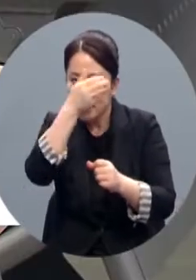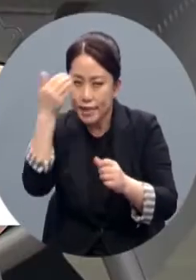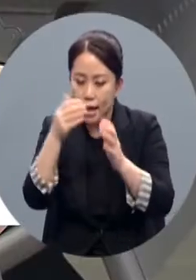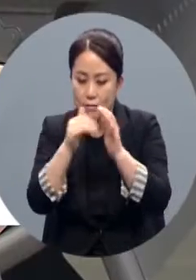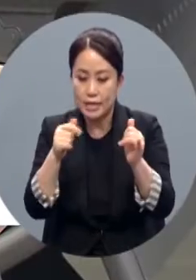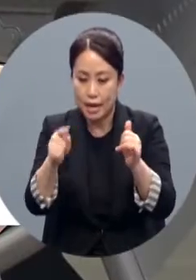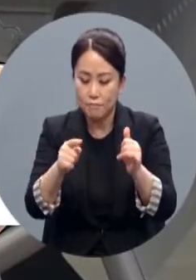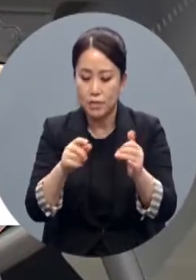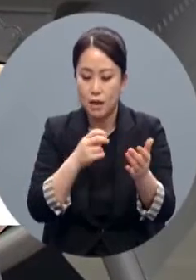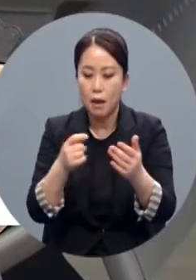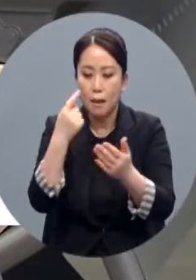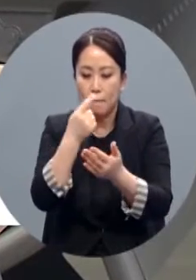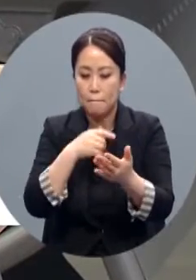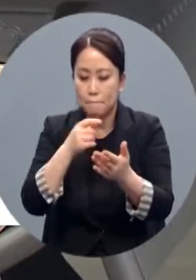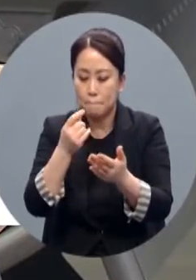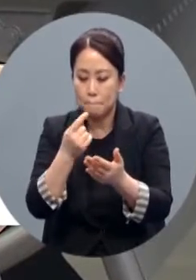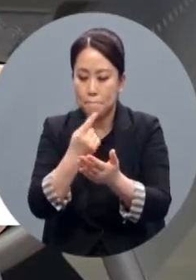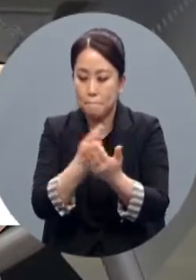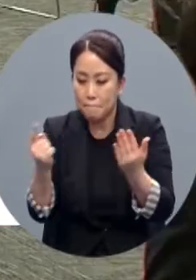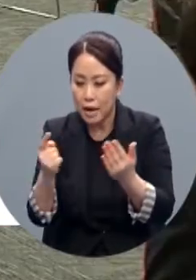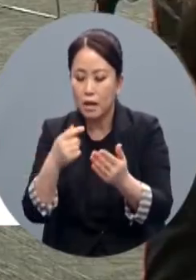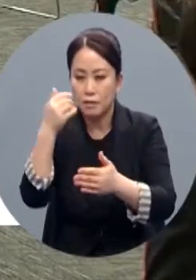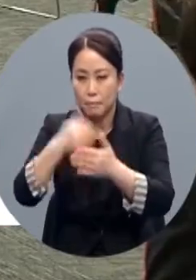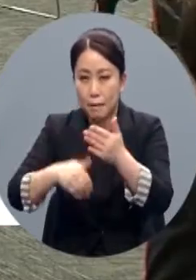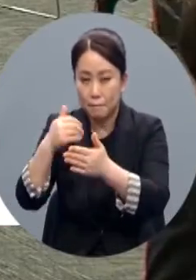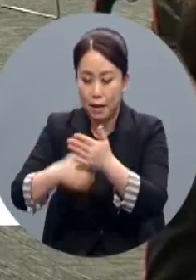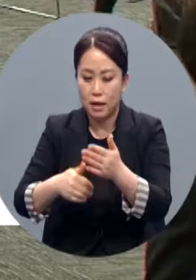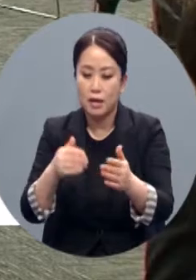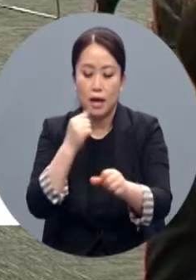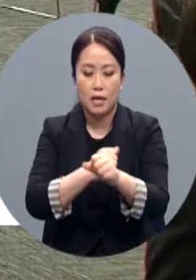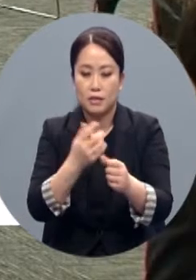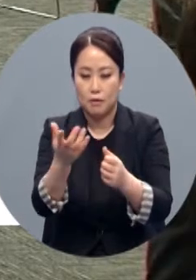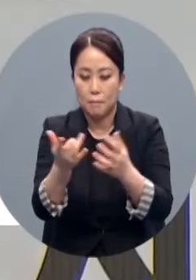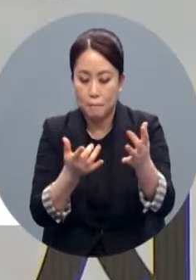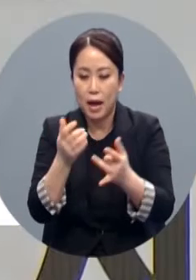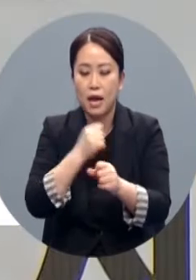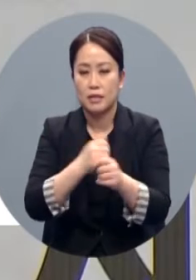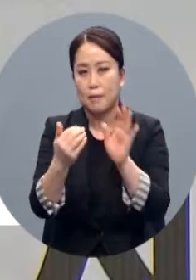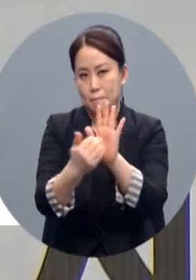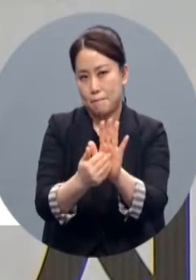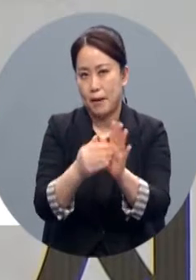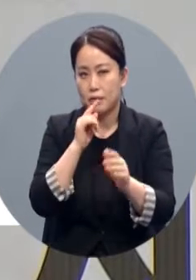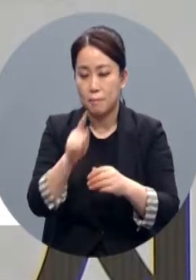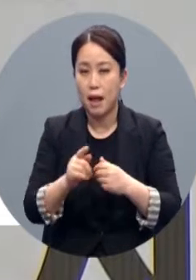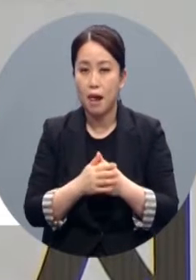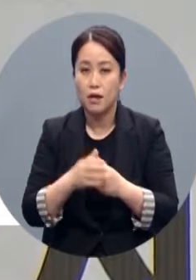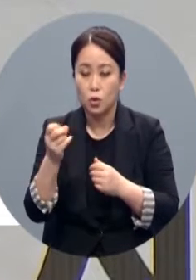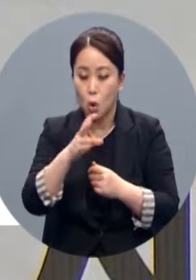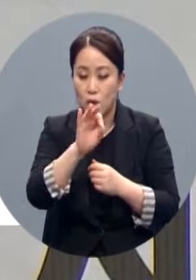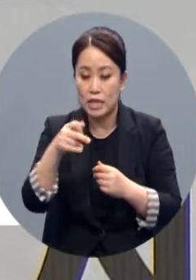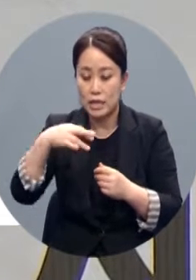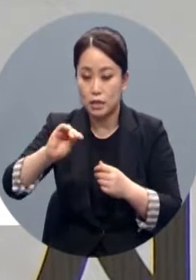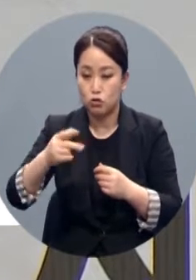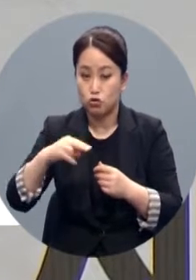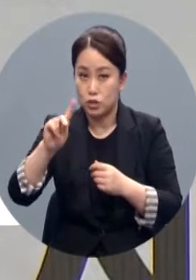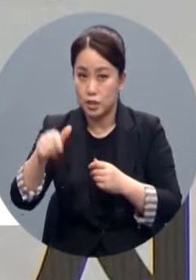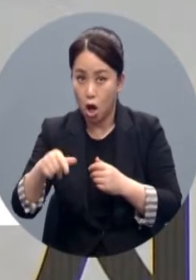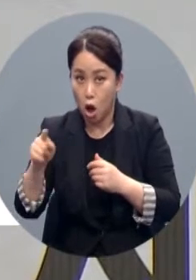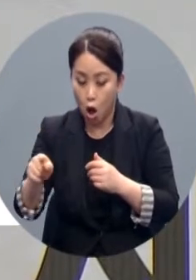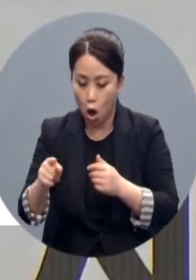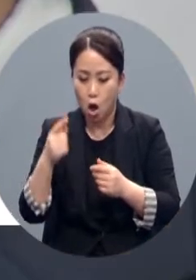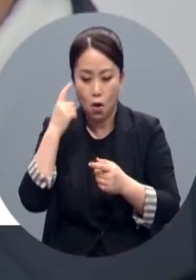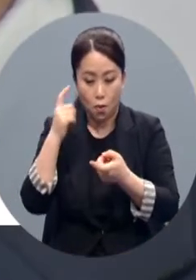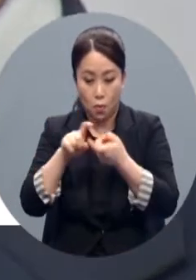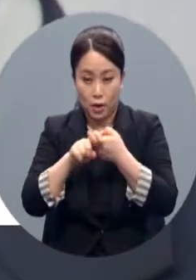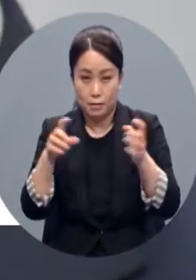결집하기 위한 조치로 풀이됩니다. 또한 이른바 이준석 돌풍으로 청년층 민심이 정치권 최대